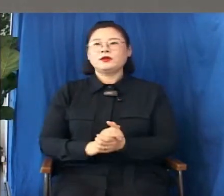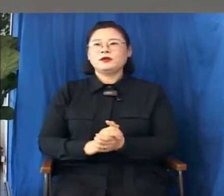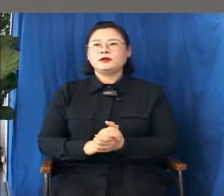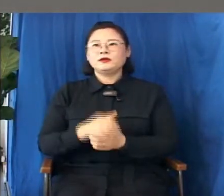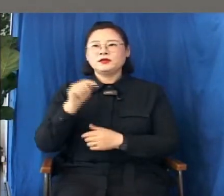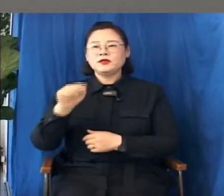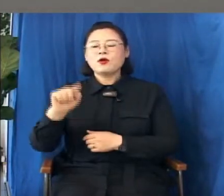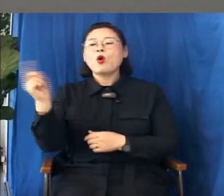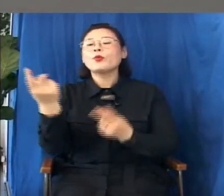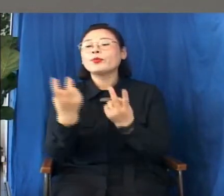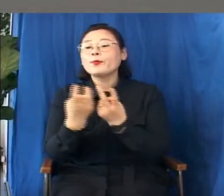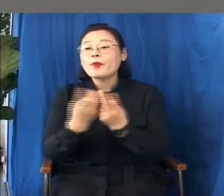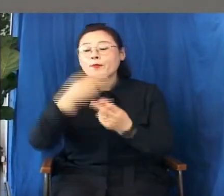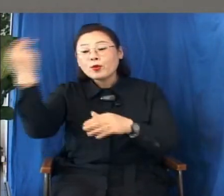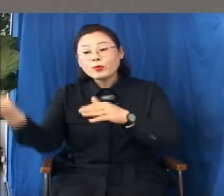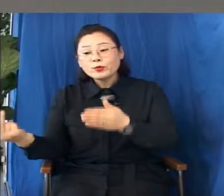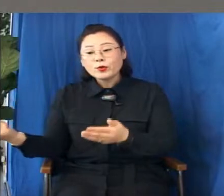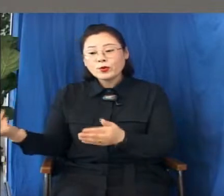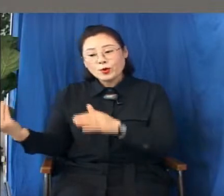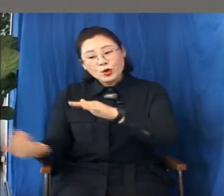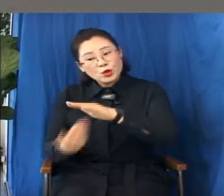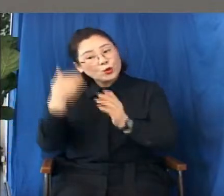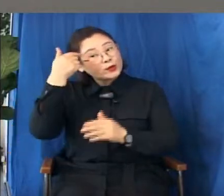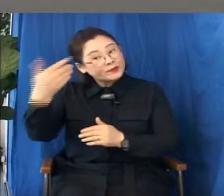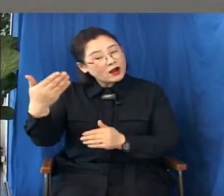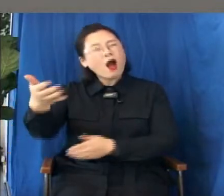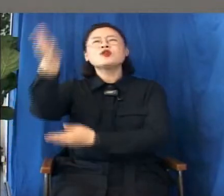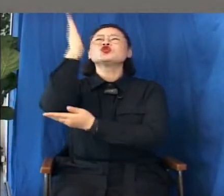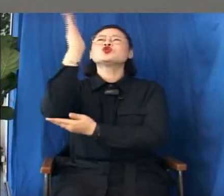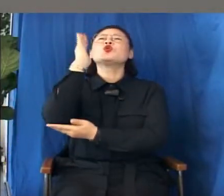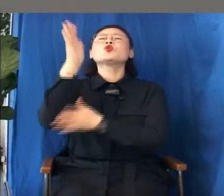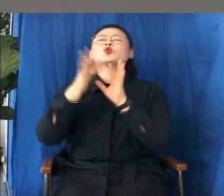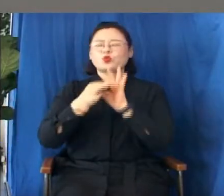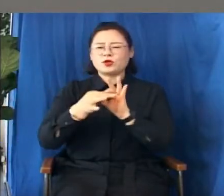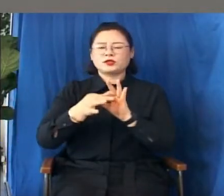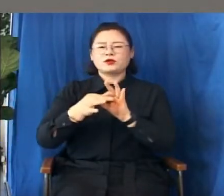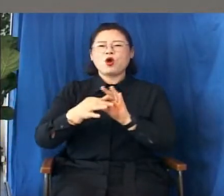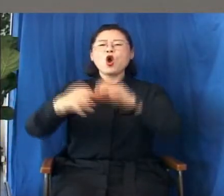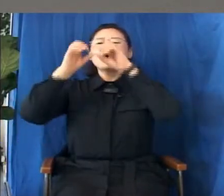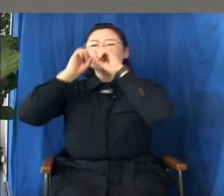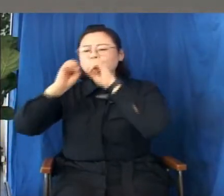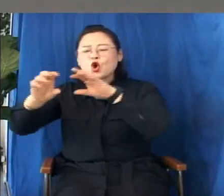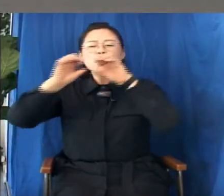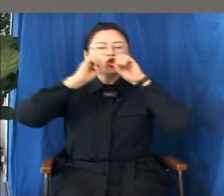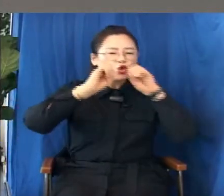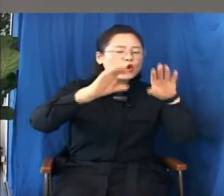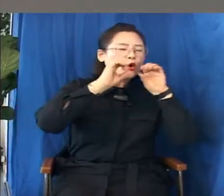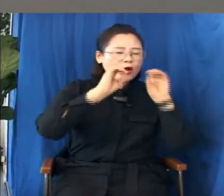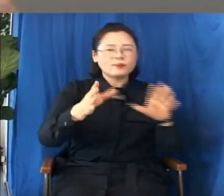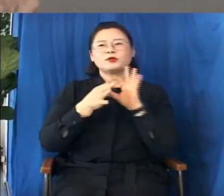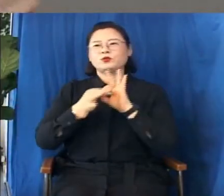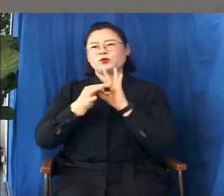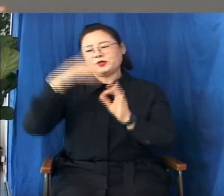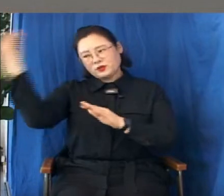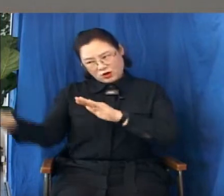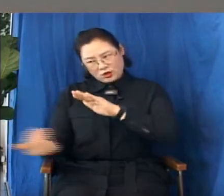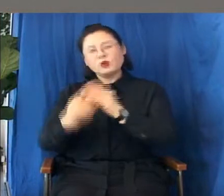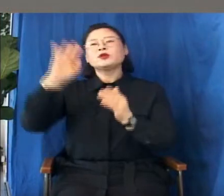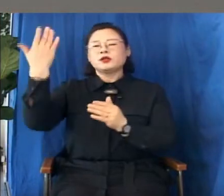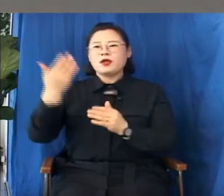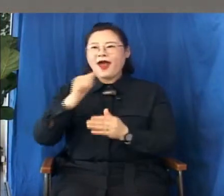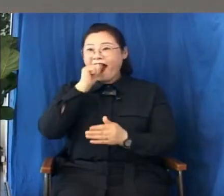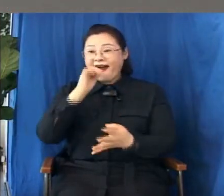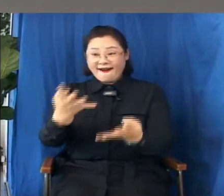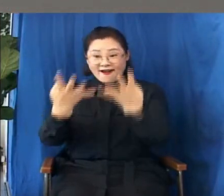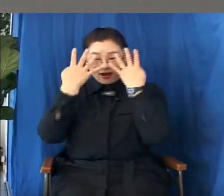이것이 어떻게 이루어져요? 말씀을 전함으로 이루어져요. 말씀을 전함으로 이루어져요. 감옥에 갇히게